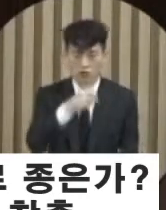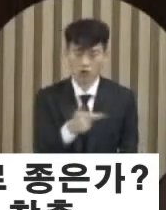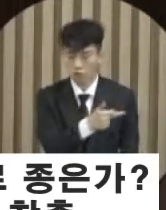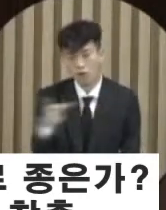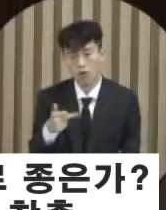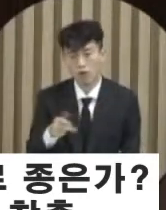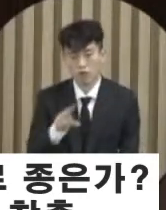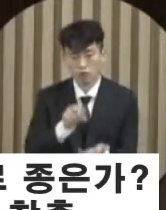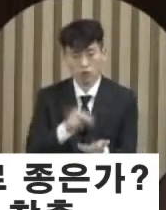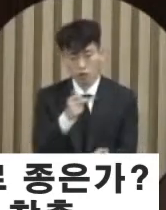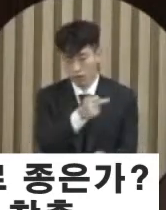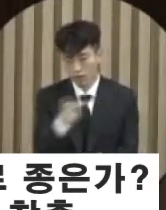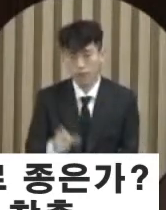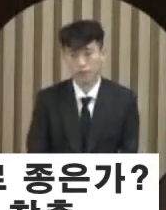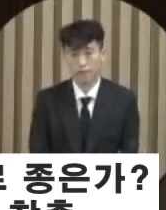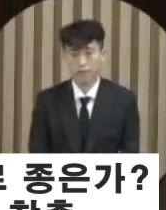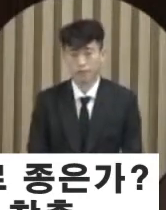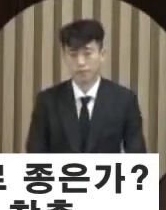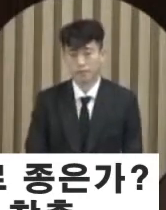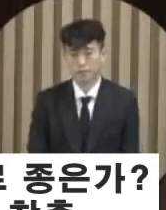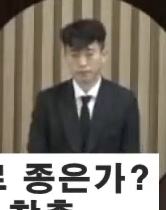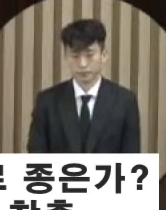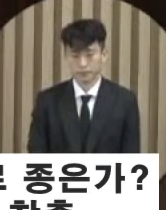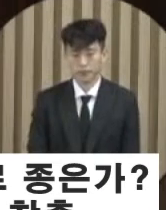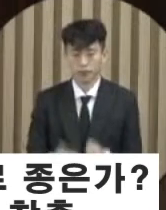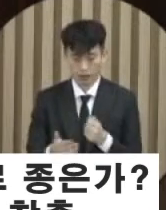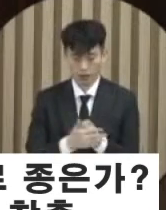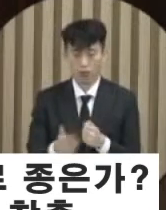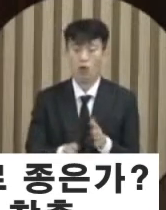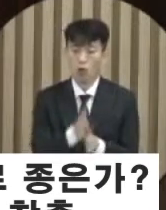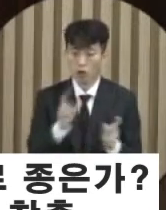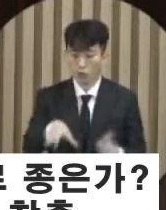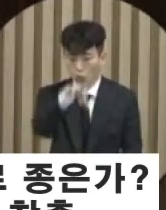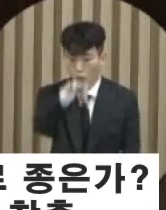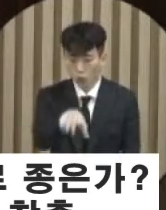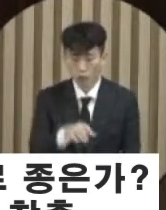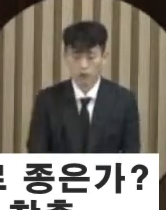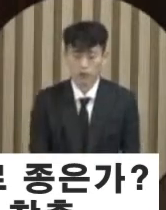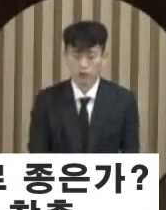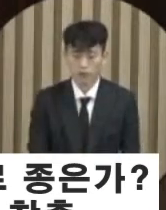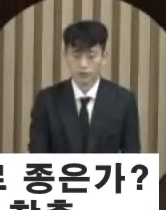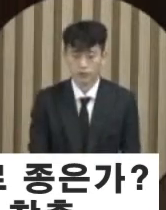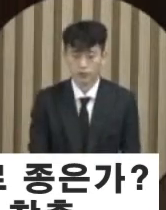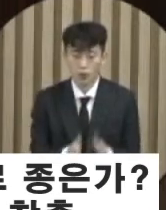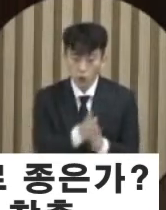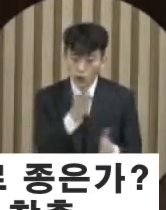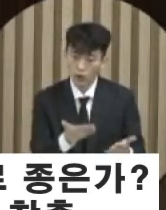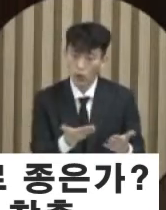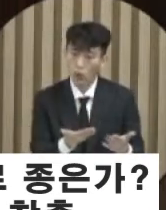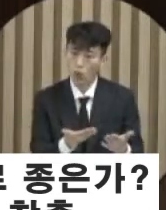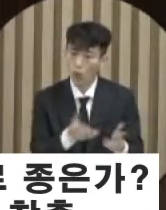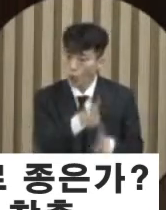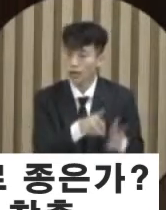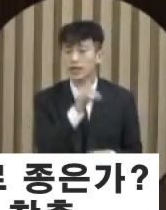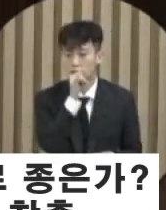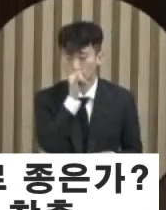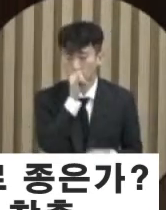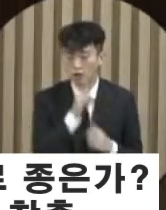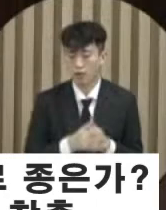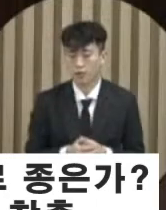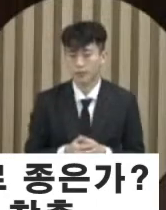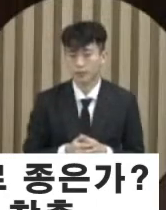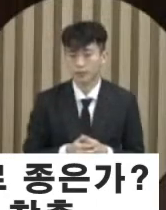크나큰 재정 악화 요인이 된다는 것입니다. 우리 시에서는 화성도시공사가 있습니다. 자본금이 1,700억밖에